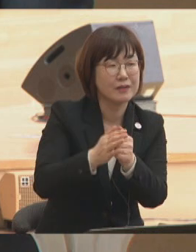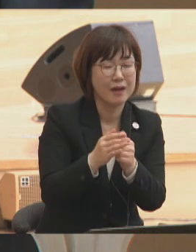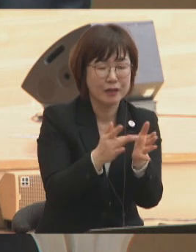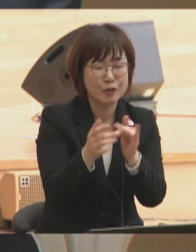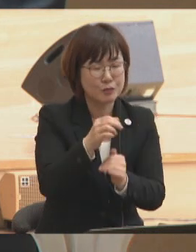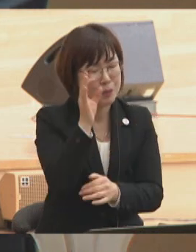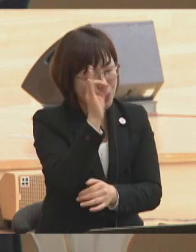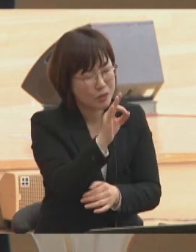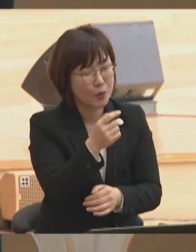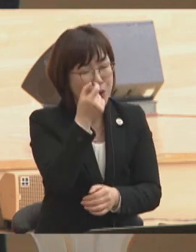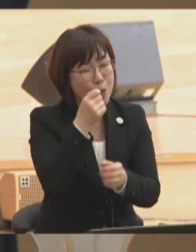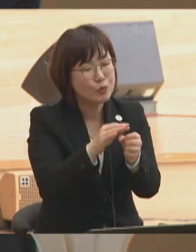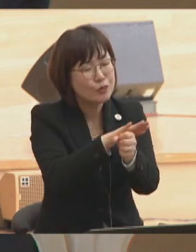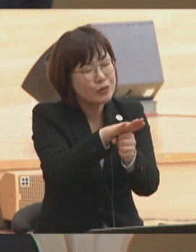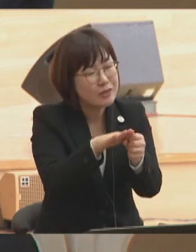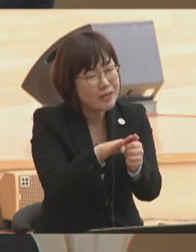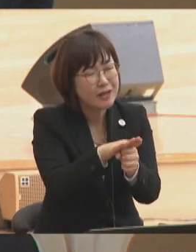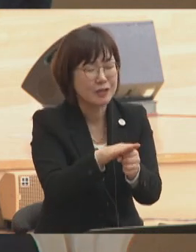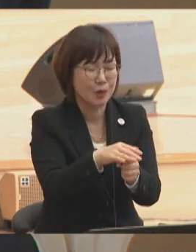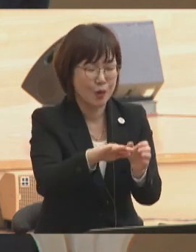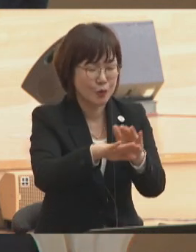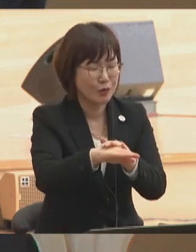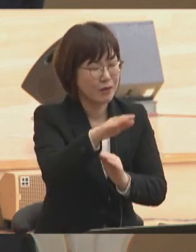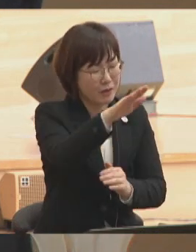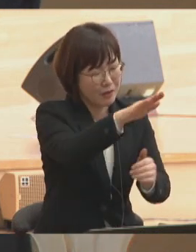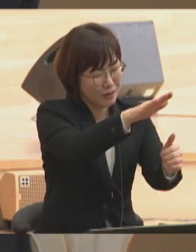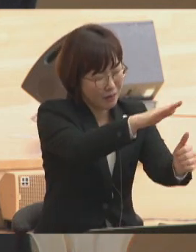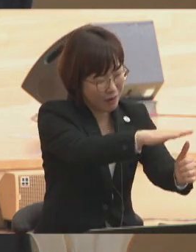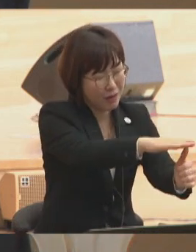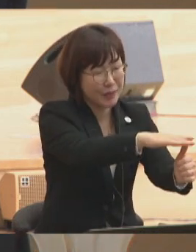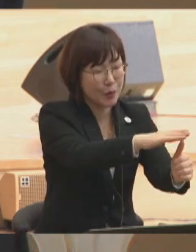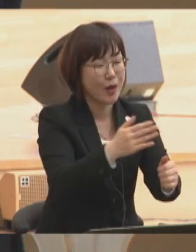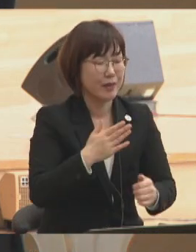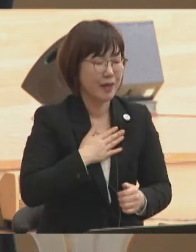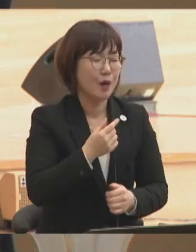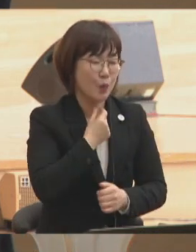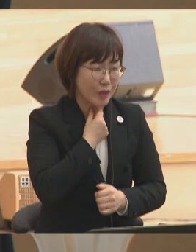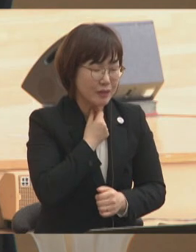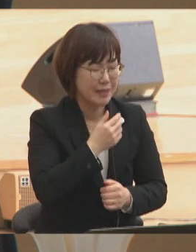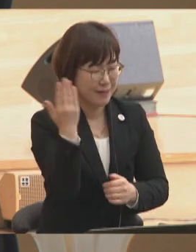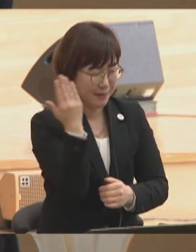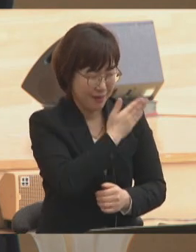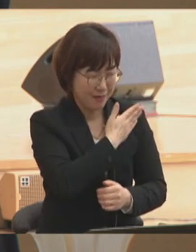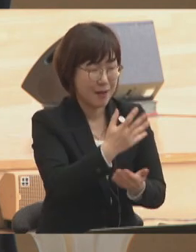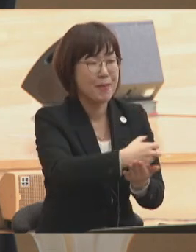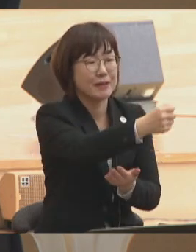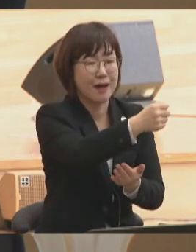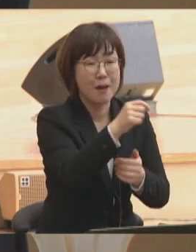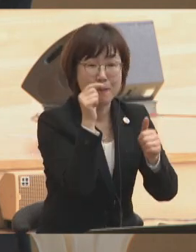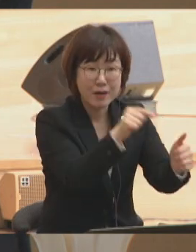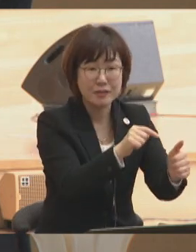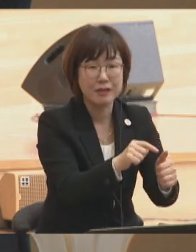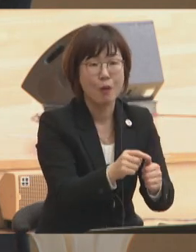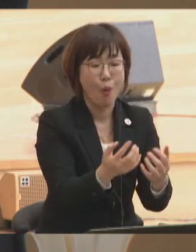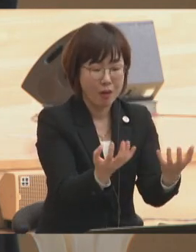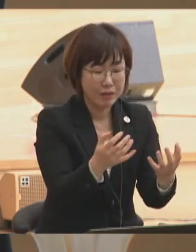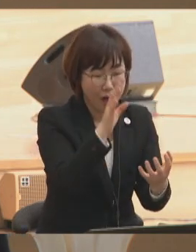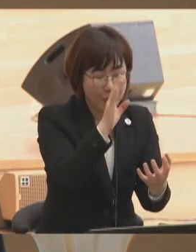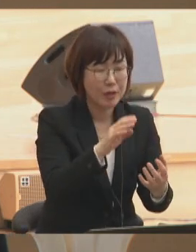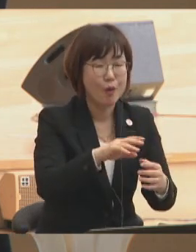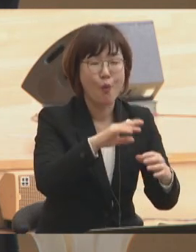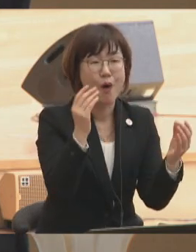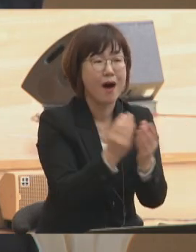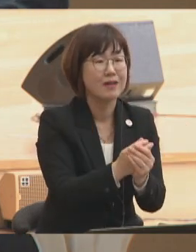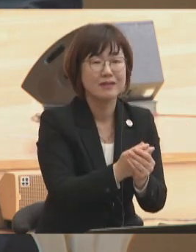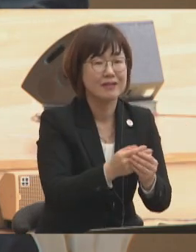예수께서 불쌍히 여기사 손을 내밀어 그에게 대시며 이르되 내가 원하는 이 깨끗함을 받으라 하시니 곧 나병이 그 사람에